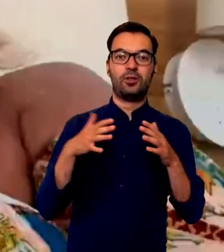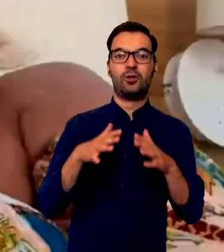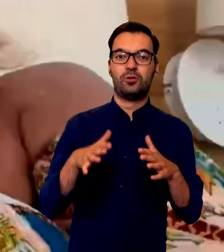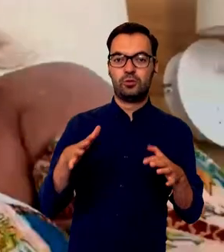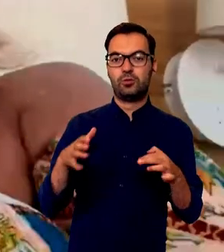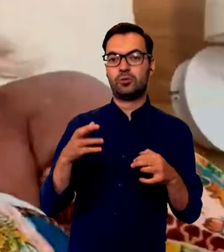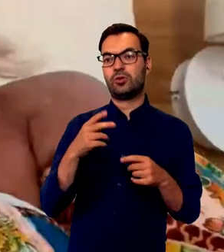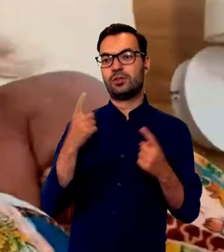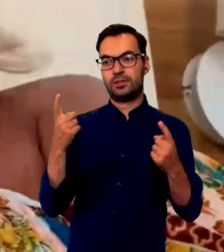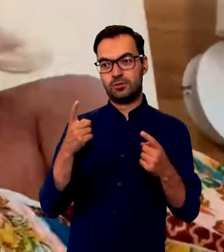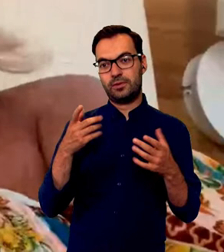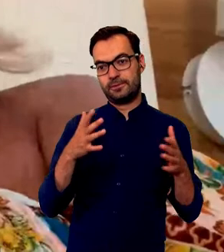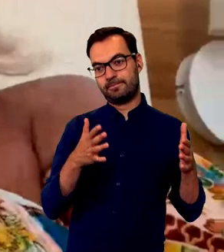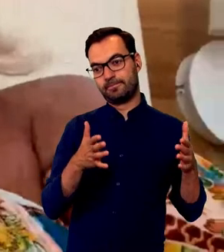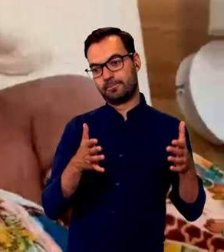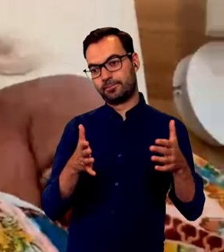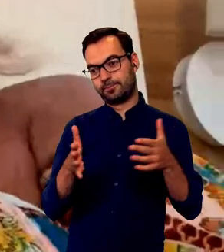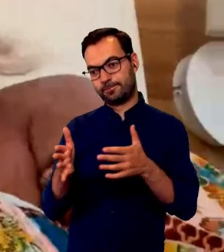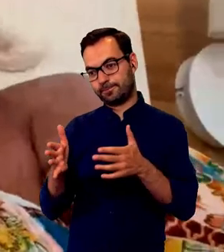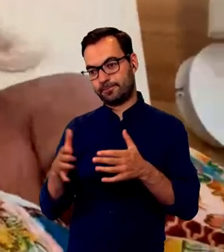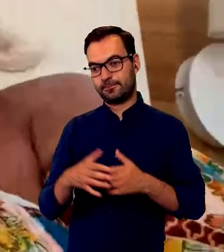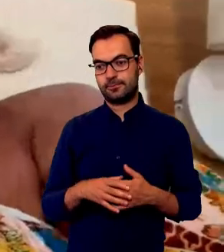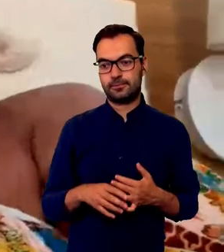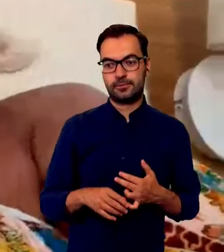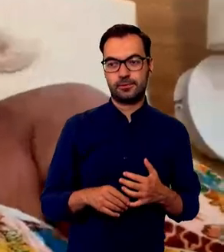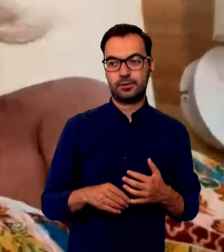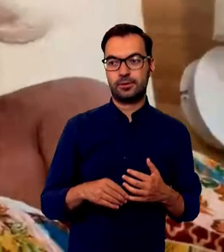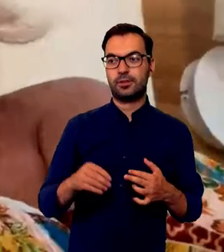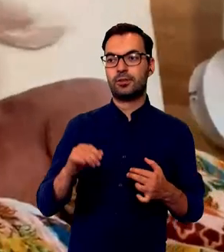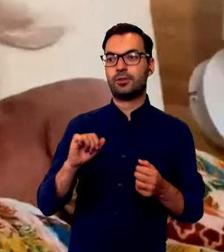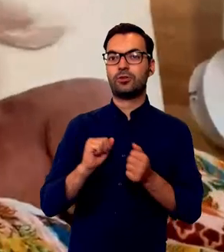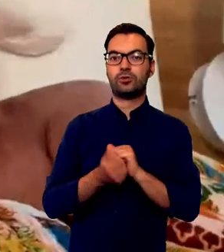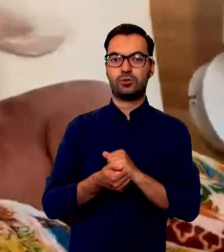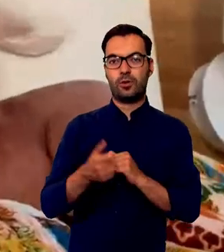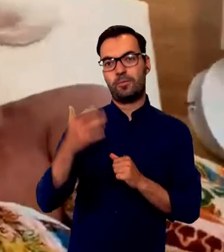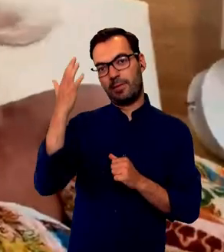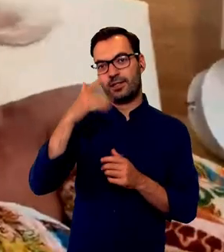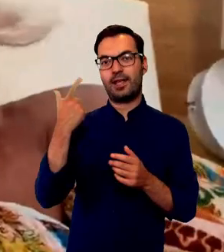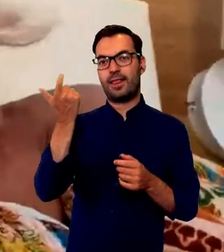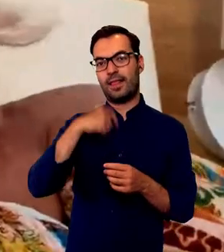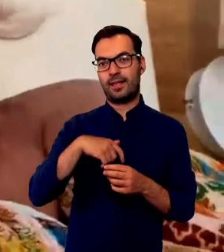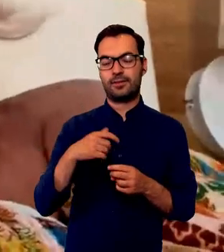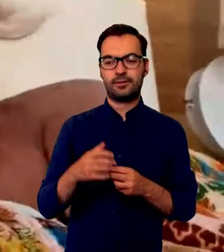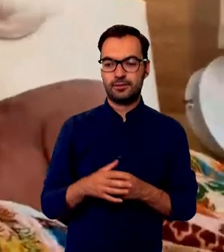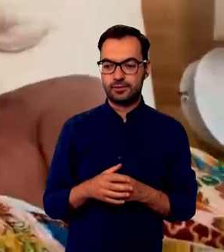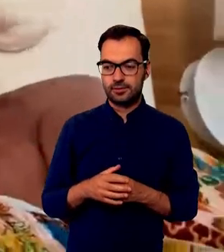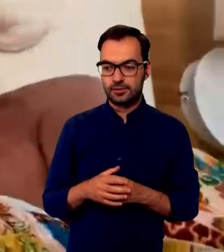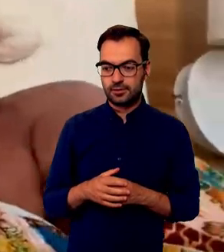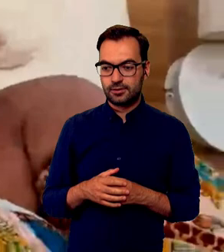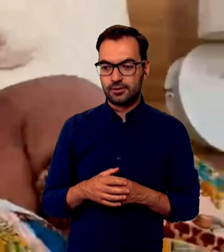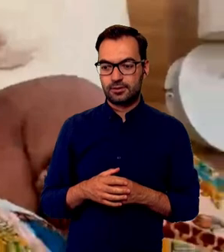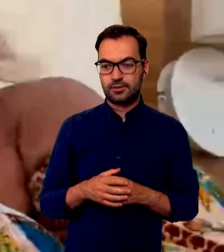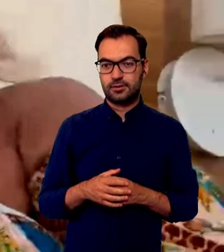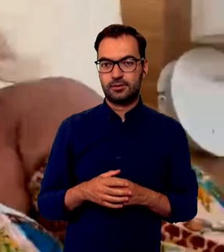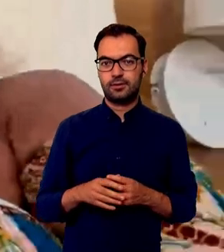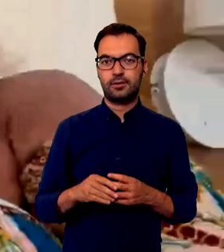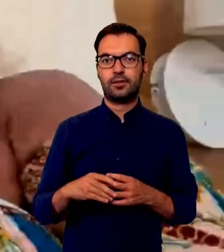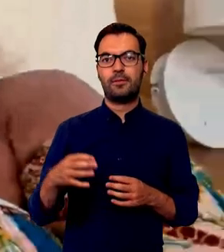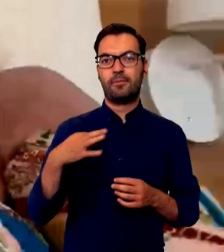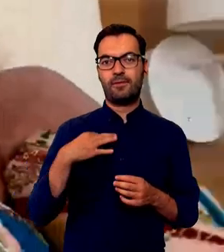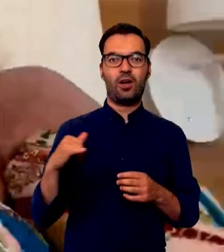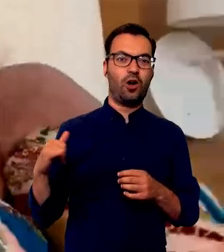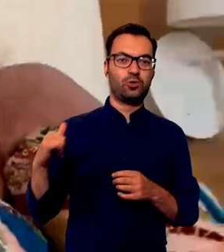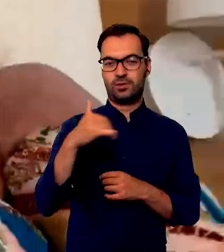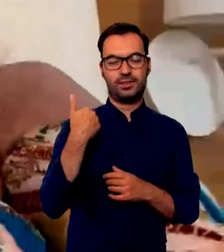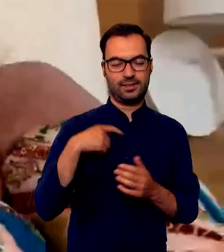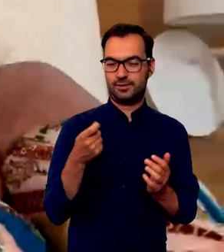tym kierunku, że no, są takie marzenia dla mnie, dla innych ludzi, które są nieosiągalne, ale prywatnego odrzutowca